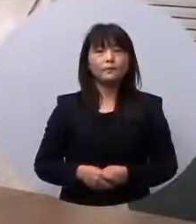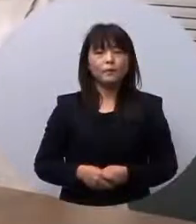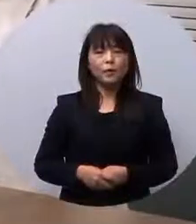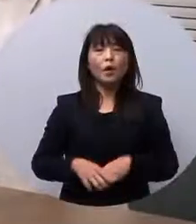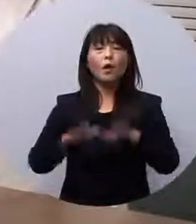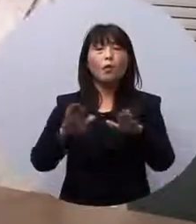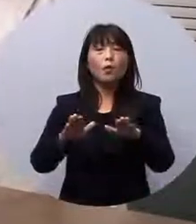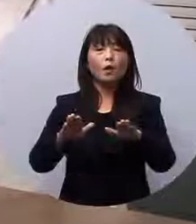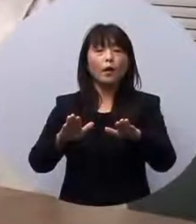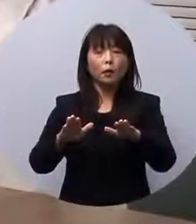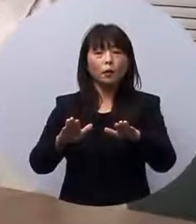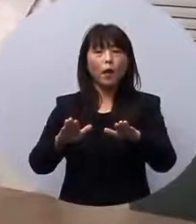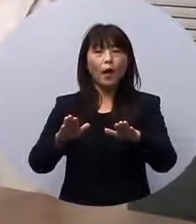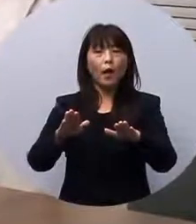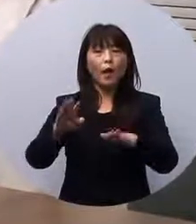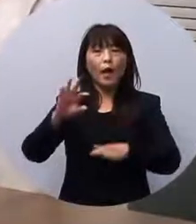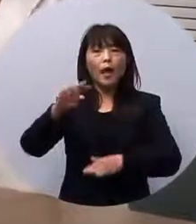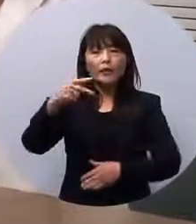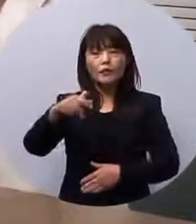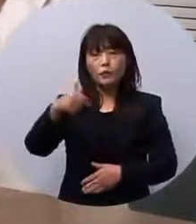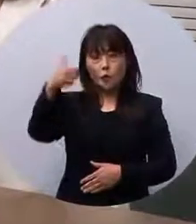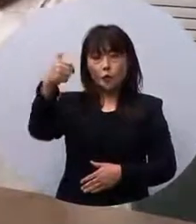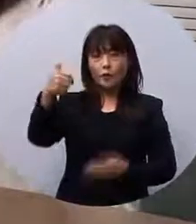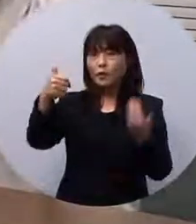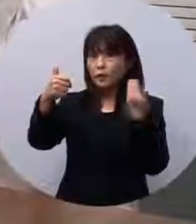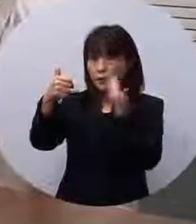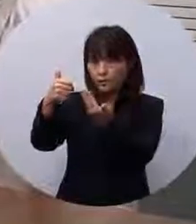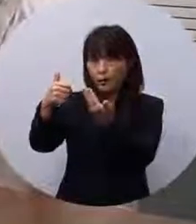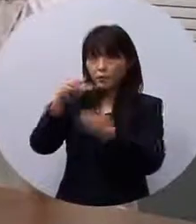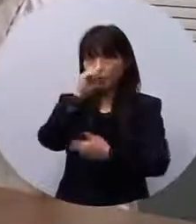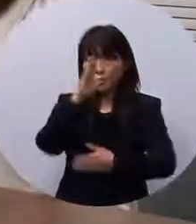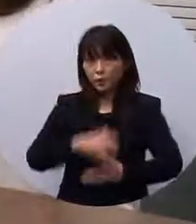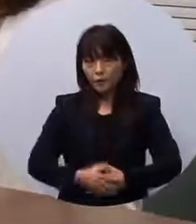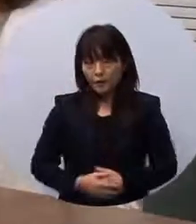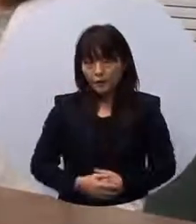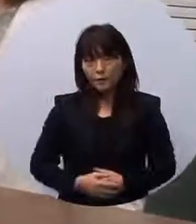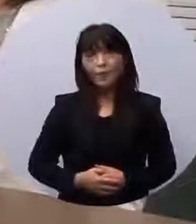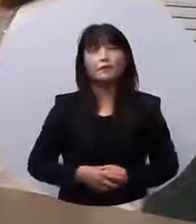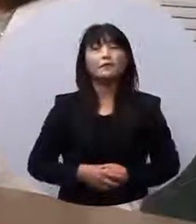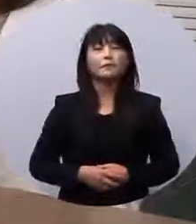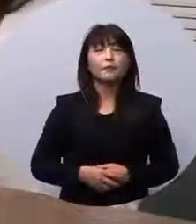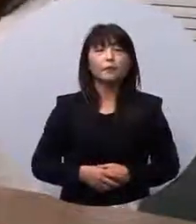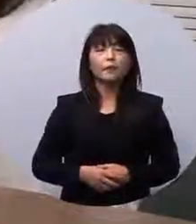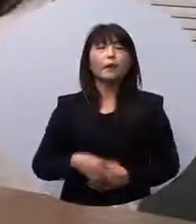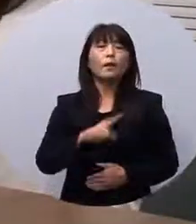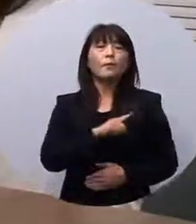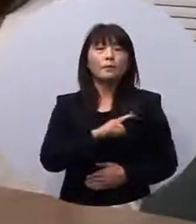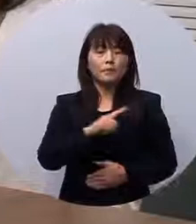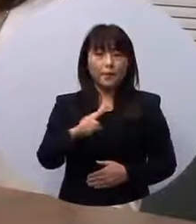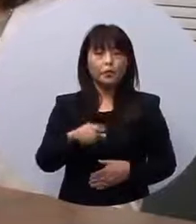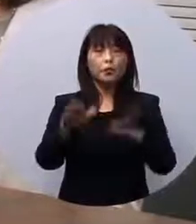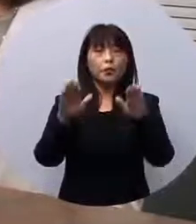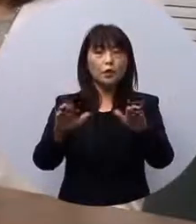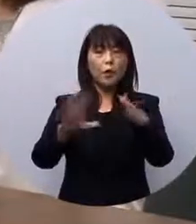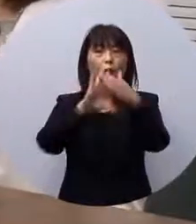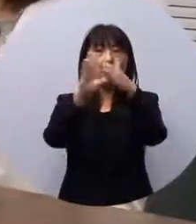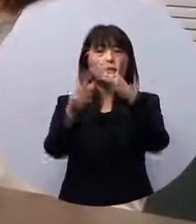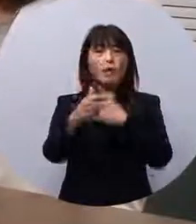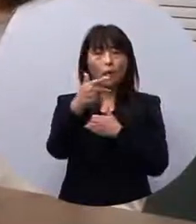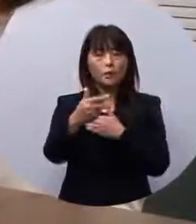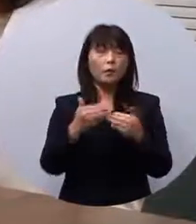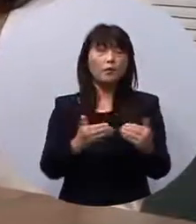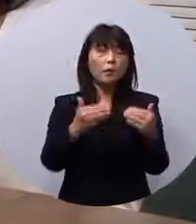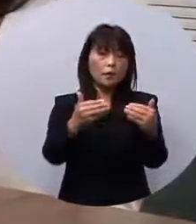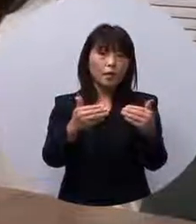今回はまず鈴木市長にお話を伺います。よろしくお願いいたします。早速なんですが、今藤沢市が進め